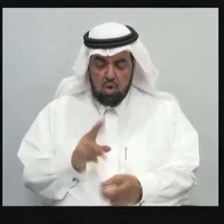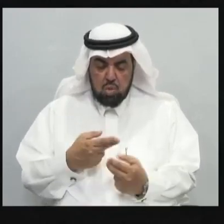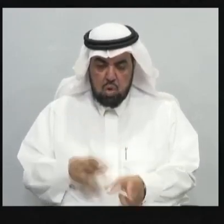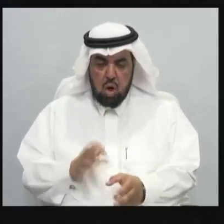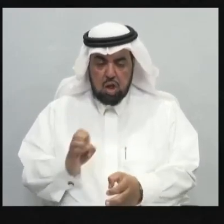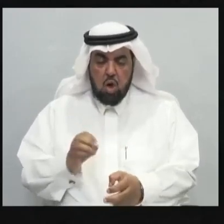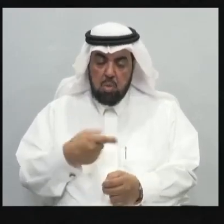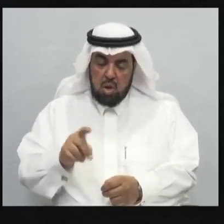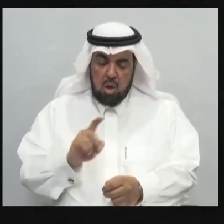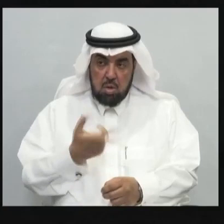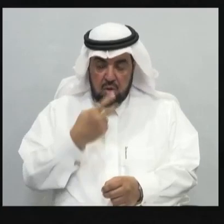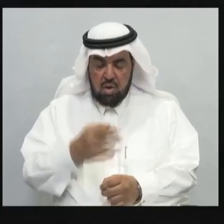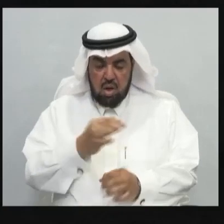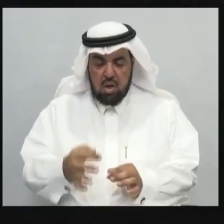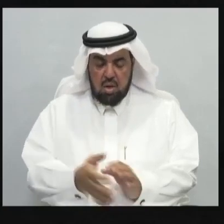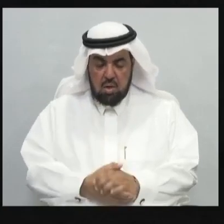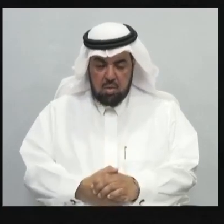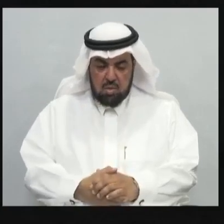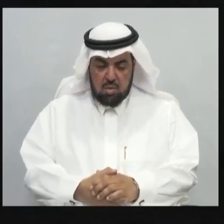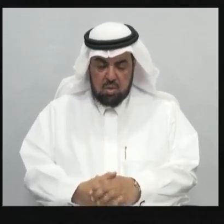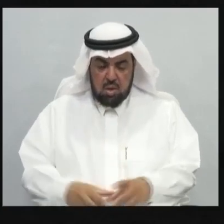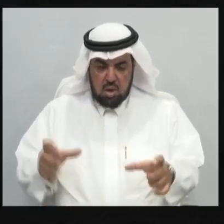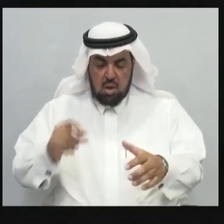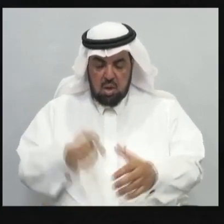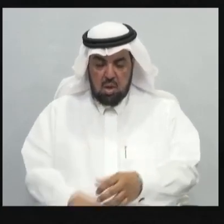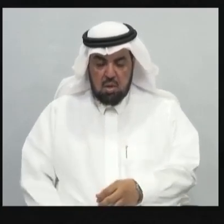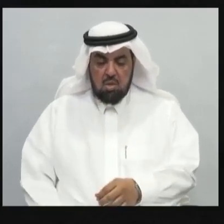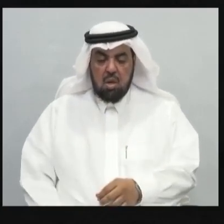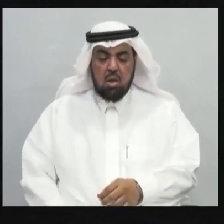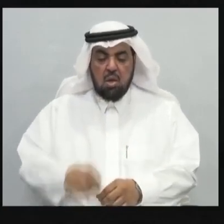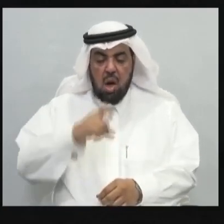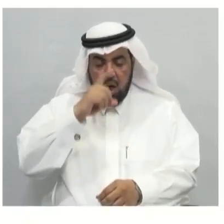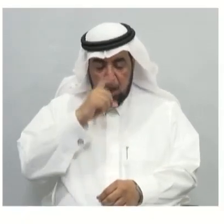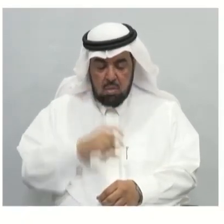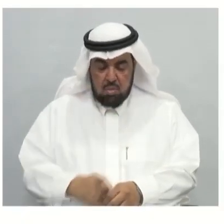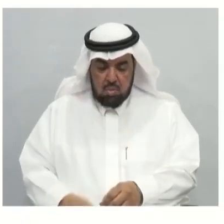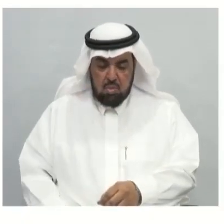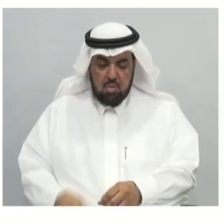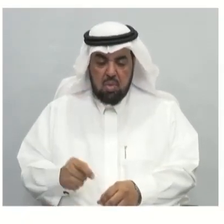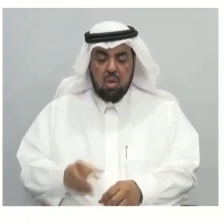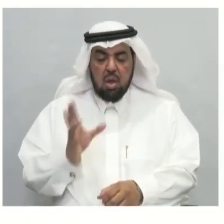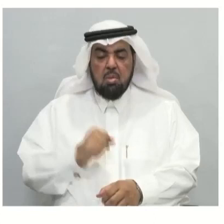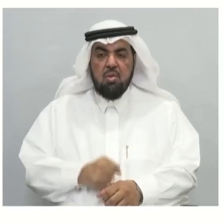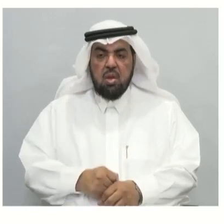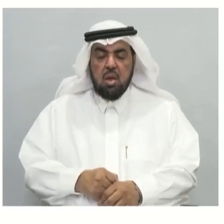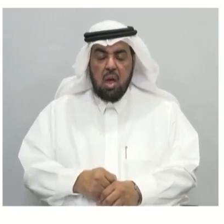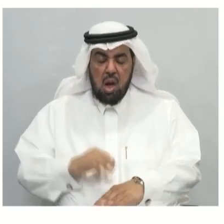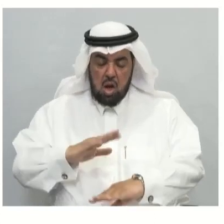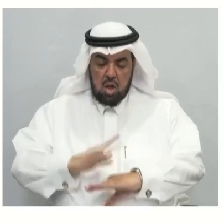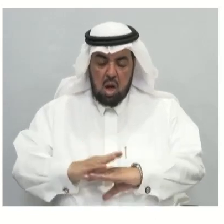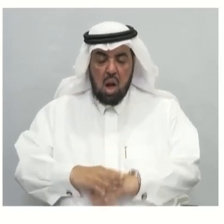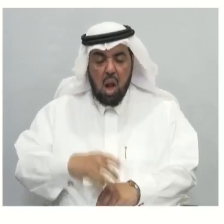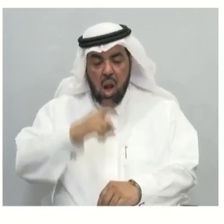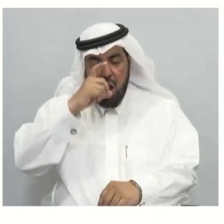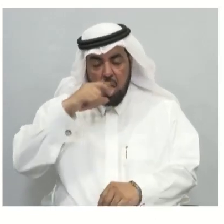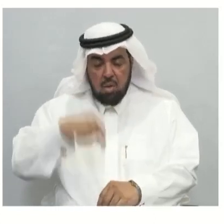الطرف الاخر ونؤكد على ان الصيغه الرسميه يجب ان لا تخلو من الاحترام يجب ان لا